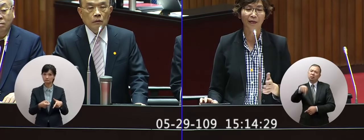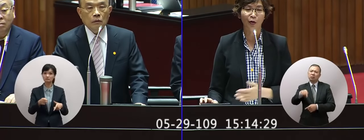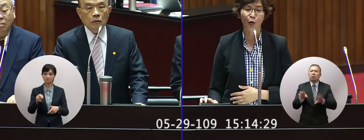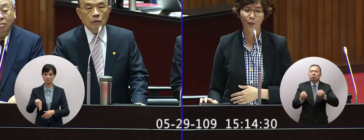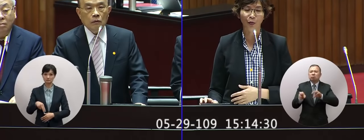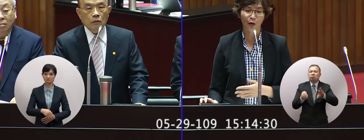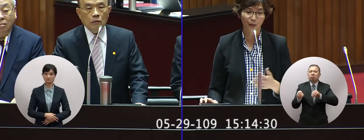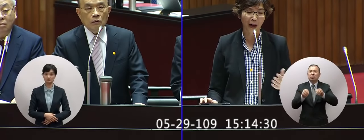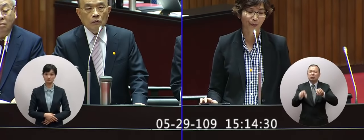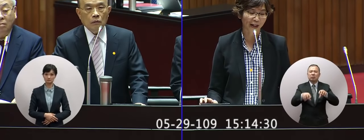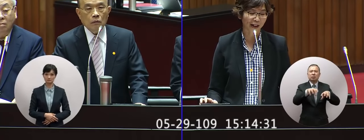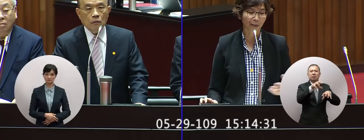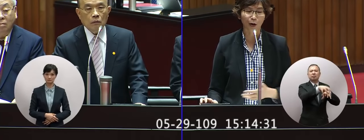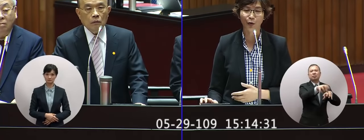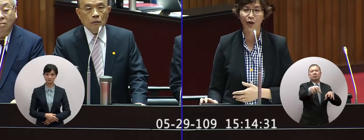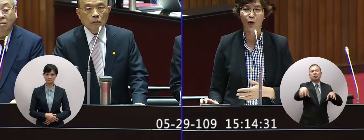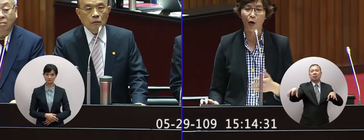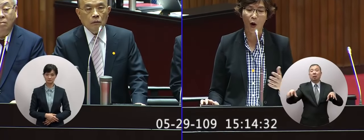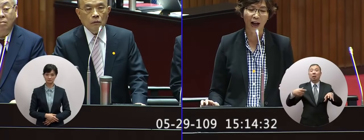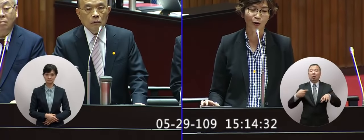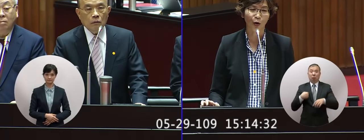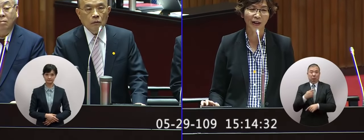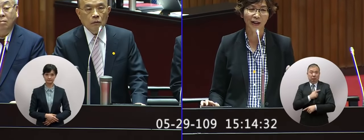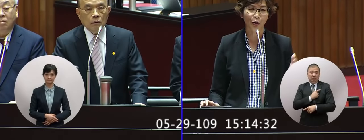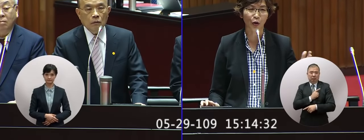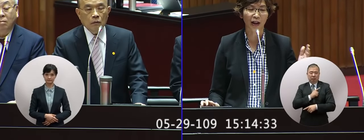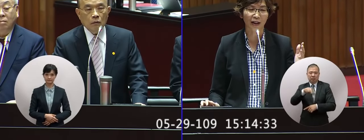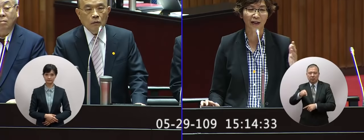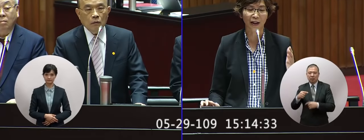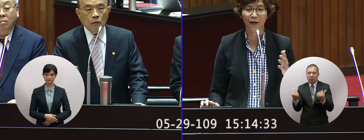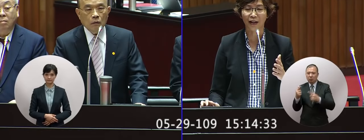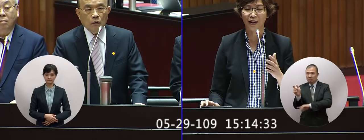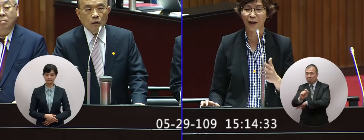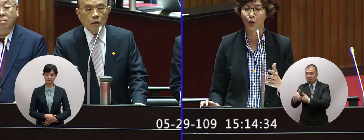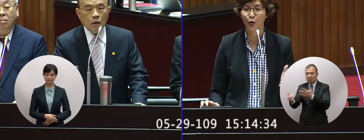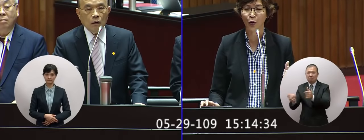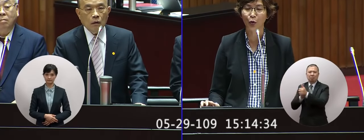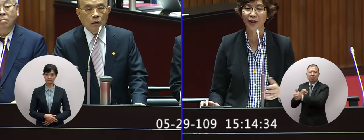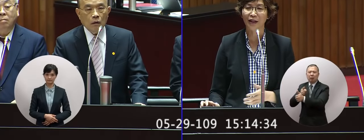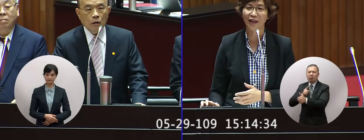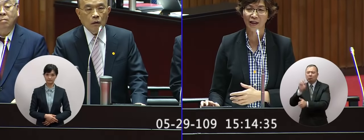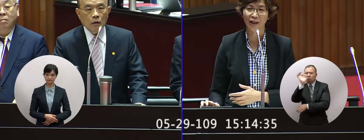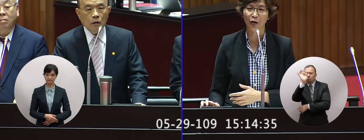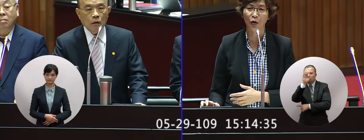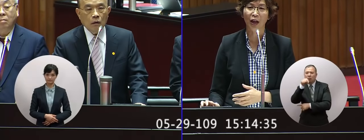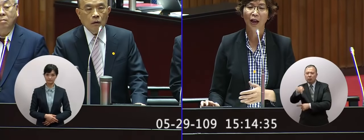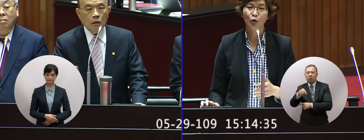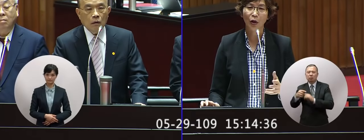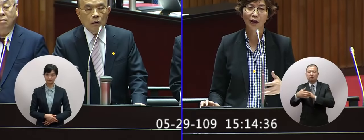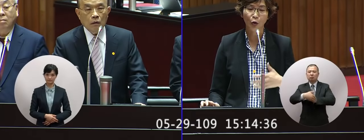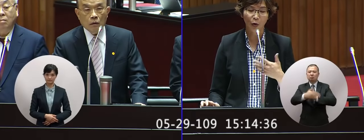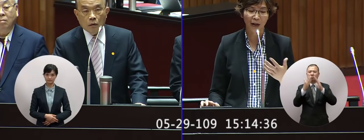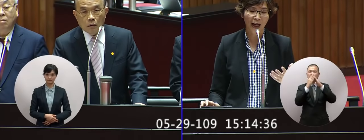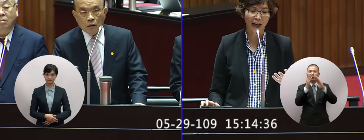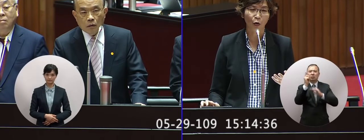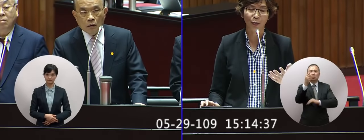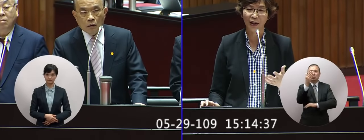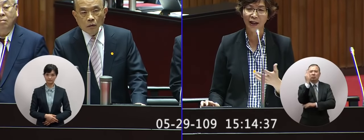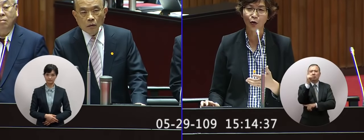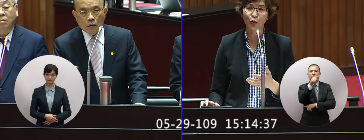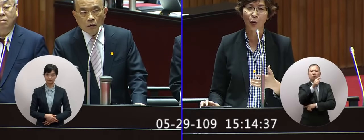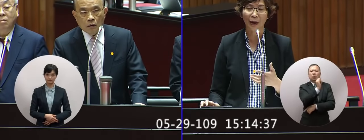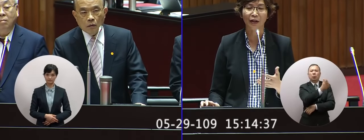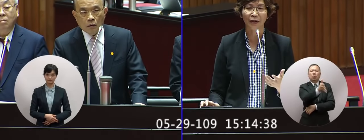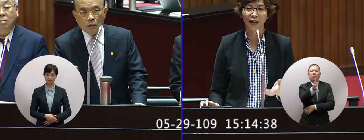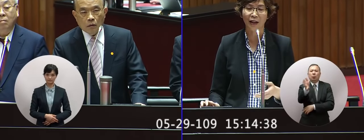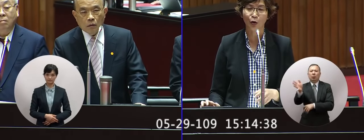地方。我们本席办公室就要花很多的时间去各个地方的政府去问这些执行率，所以对我们来讲，我们